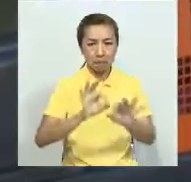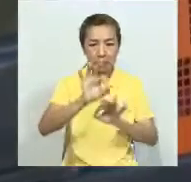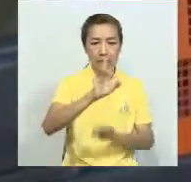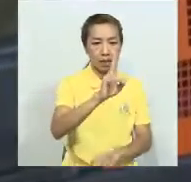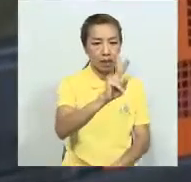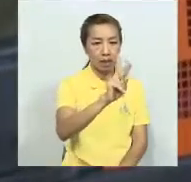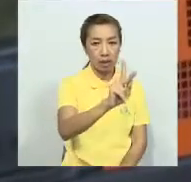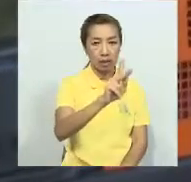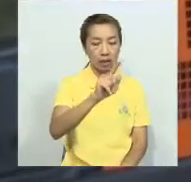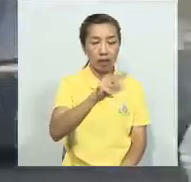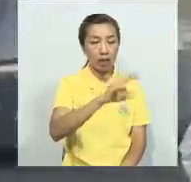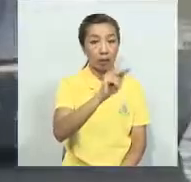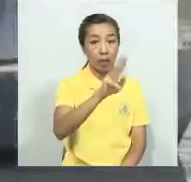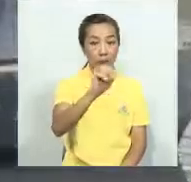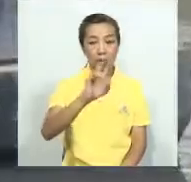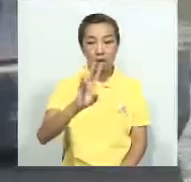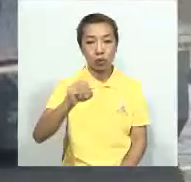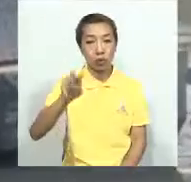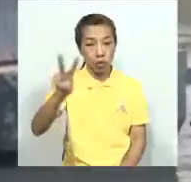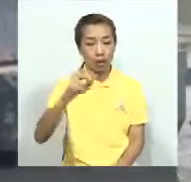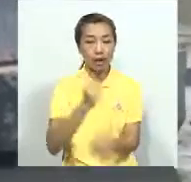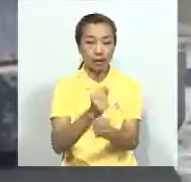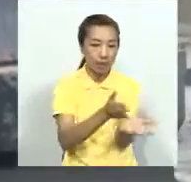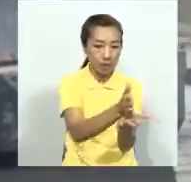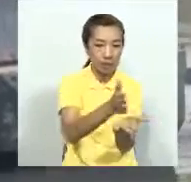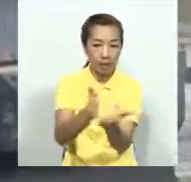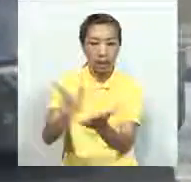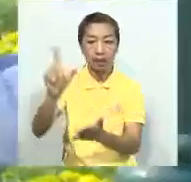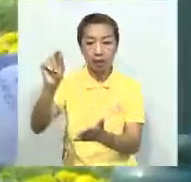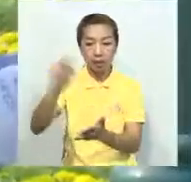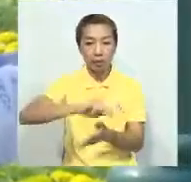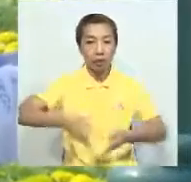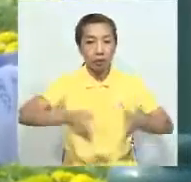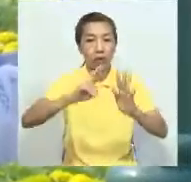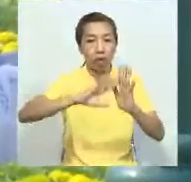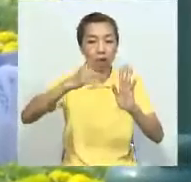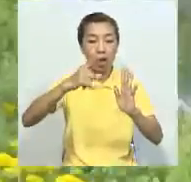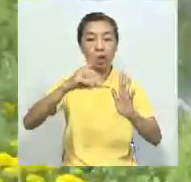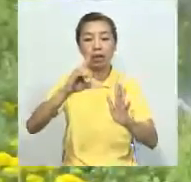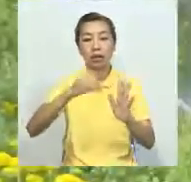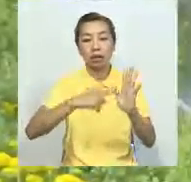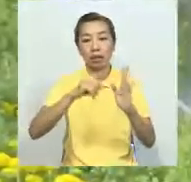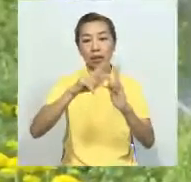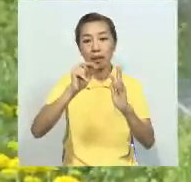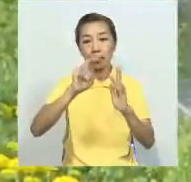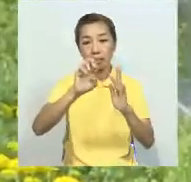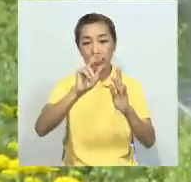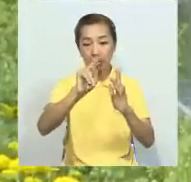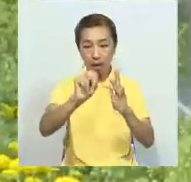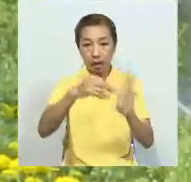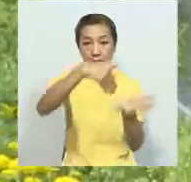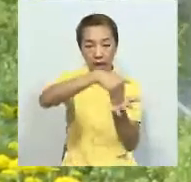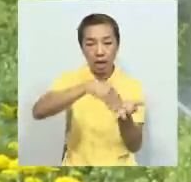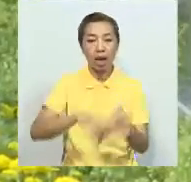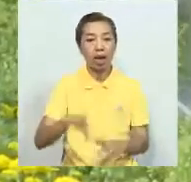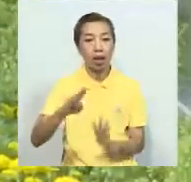าง 7.2 กิโลเมตรได้ดำเนินการใน20เส้นทางประกอบไปด้วยถนนราชดำเนินกลางถนนบำรุงเมืองถนน